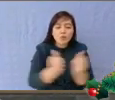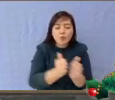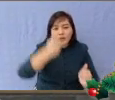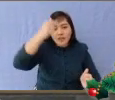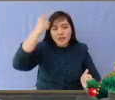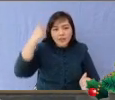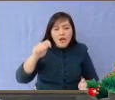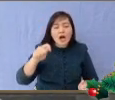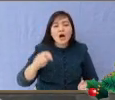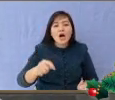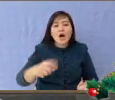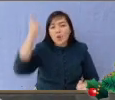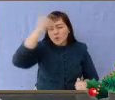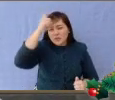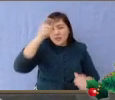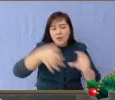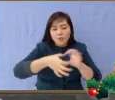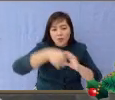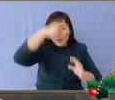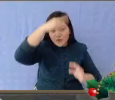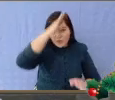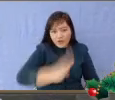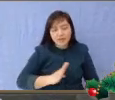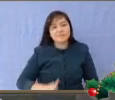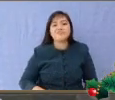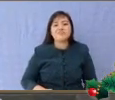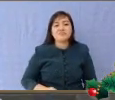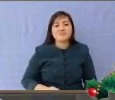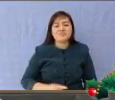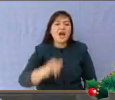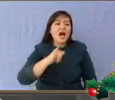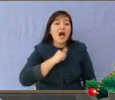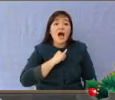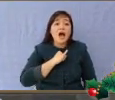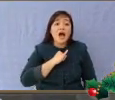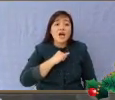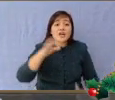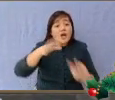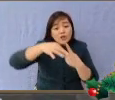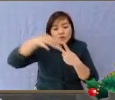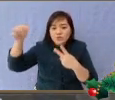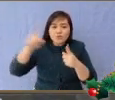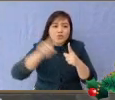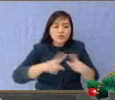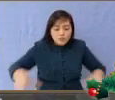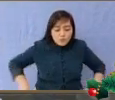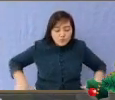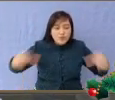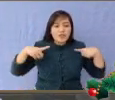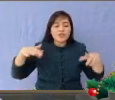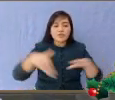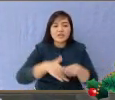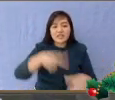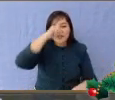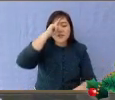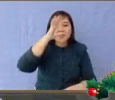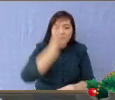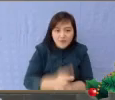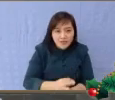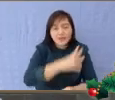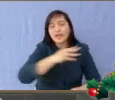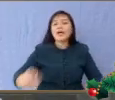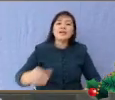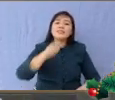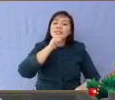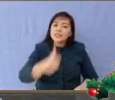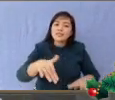I would rather live in faith rather than in fear. Mm-hmm. Learn to conquer your fear through your